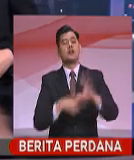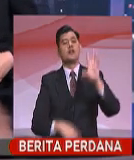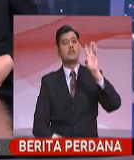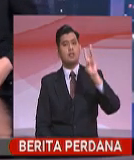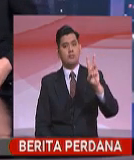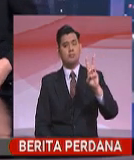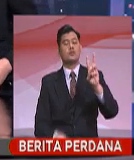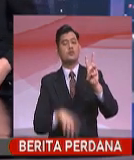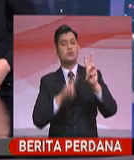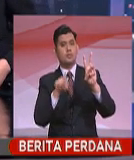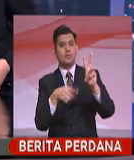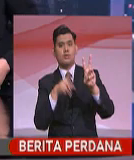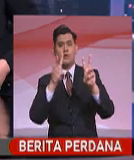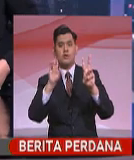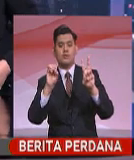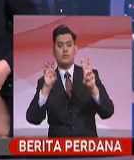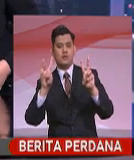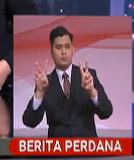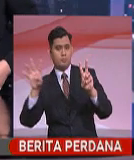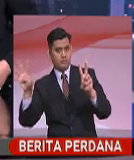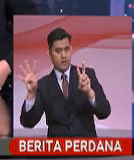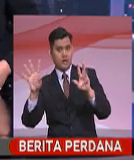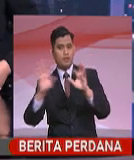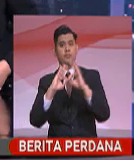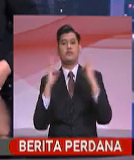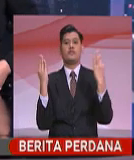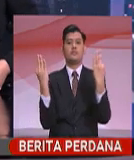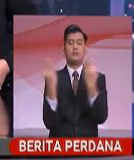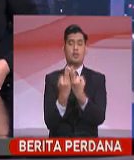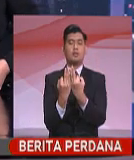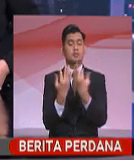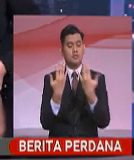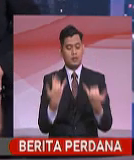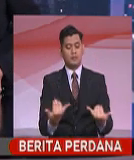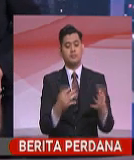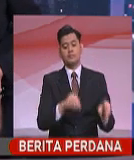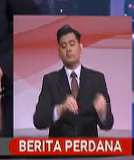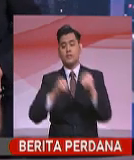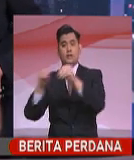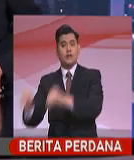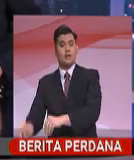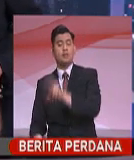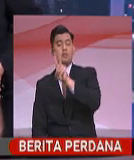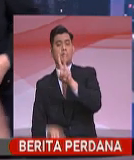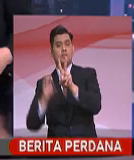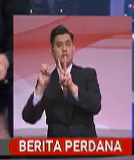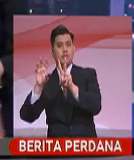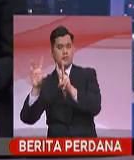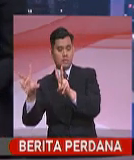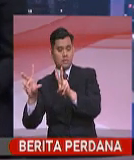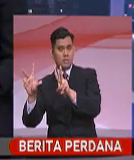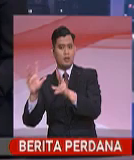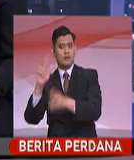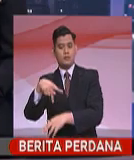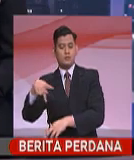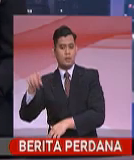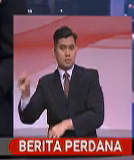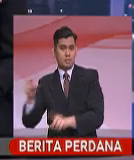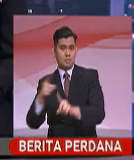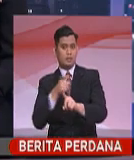6,241 keluarga ditempatkan di 302 PPS yang dibuka di 6 negeri.